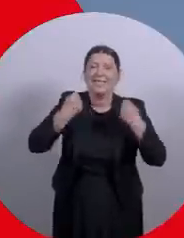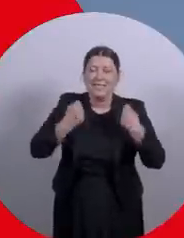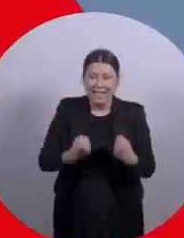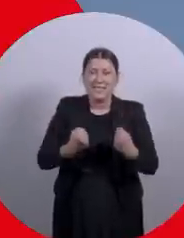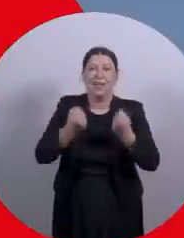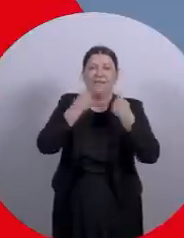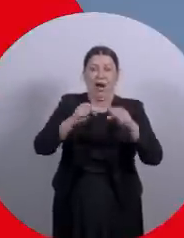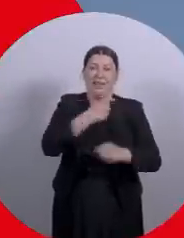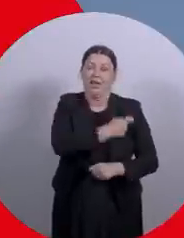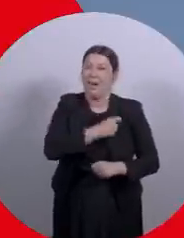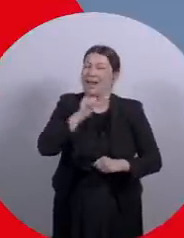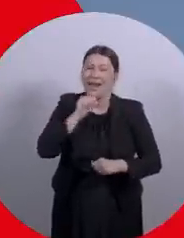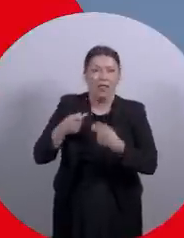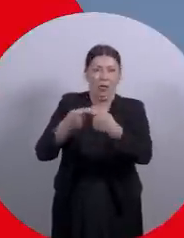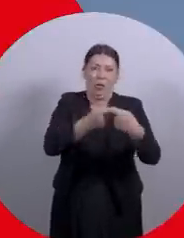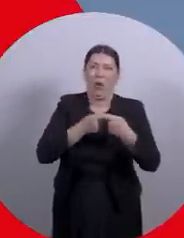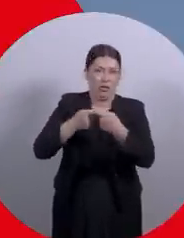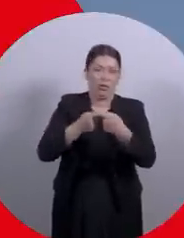Freiheitlichen Partei geben